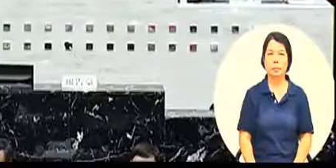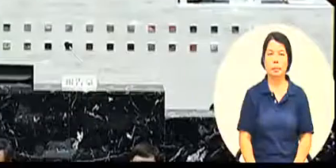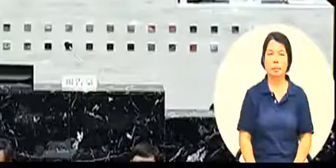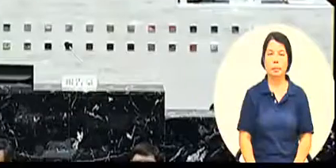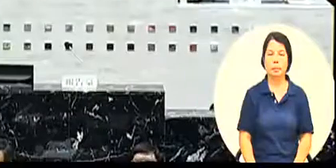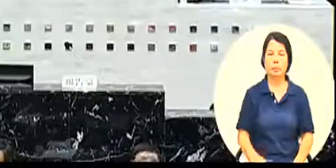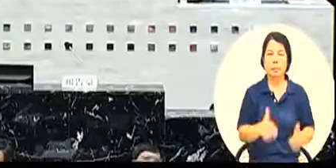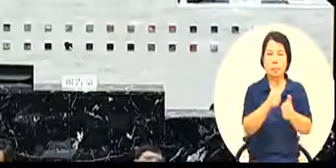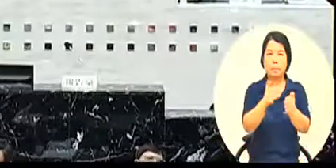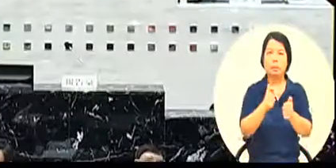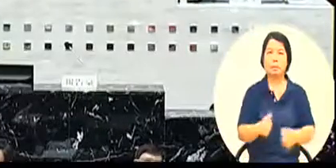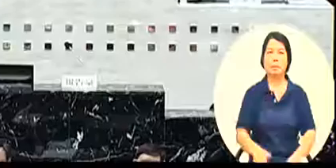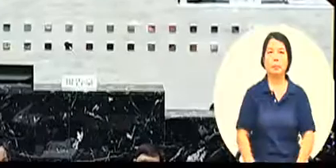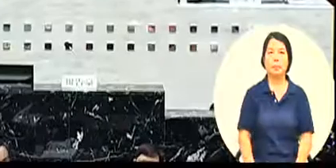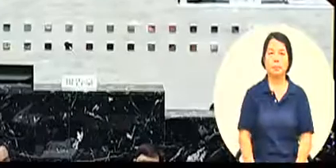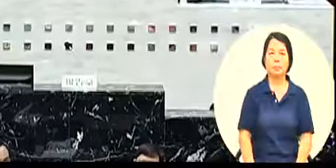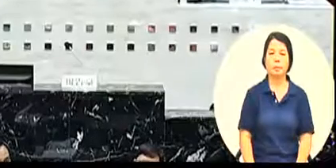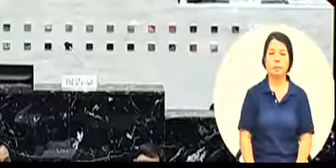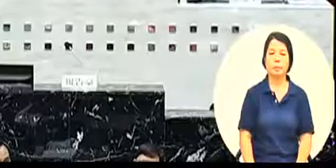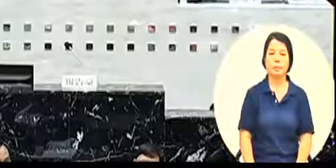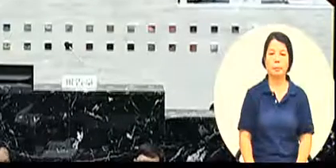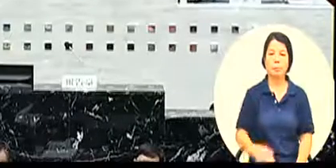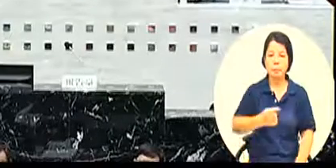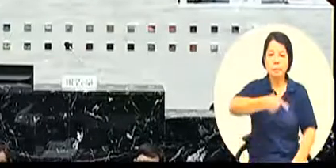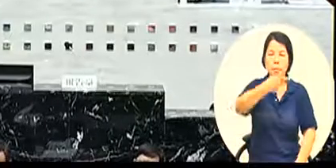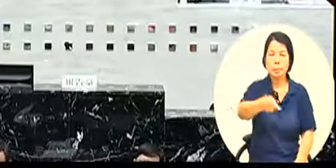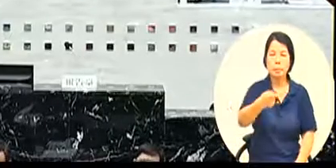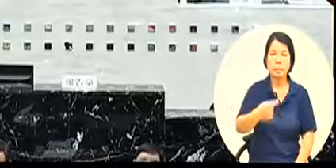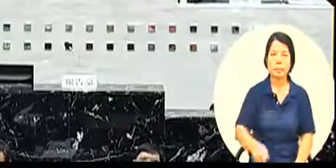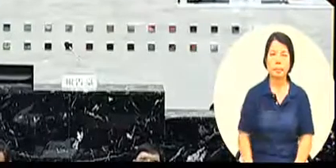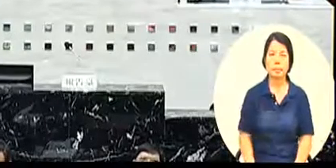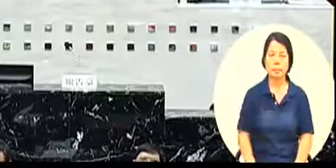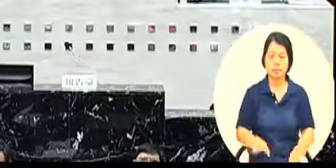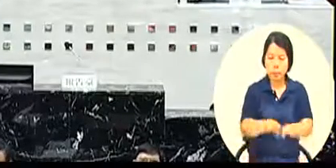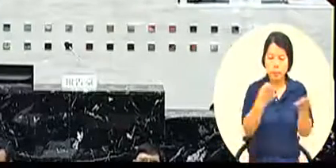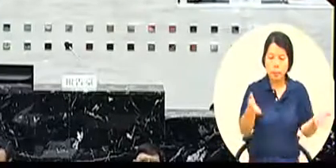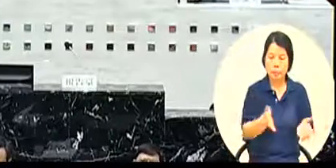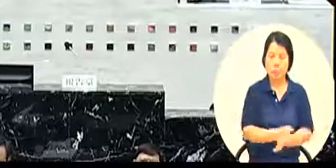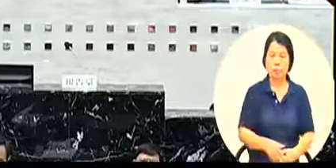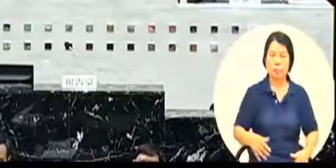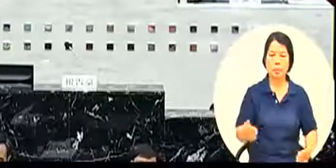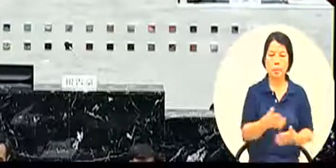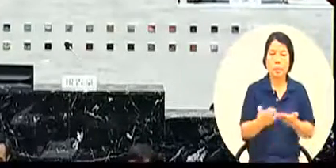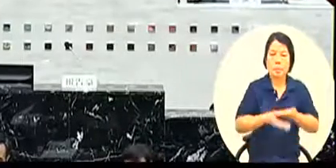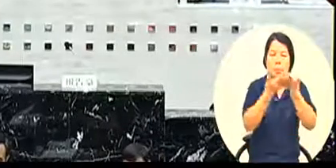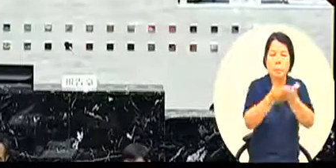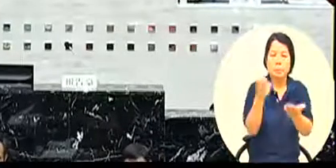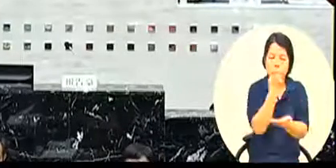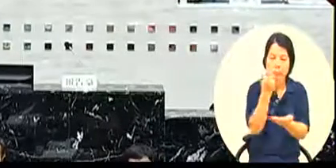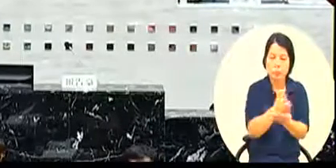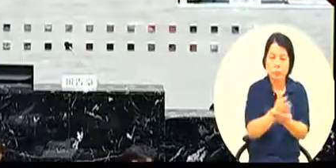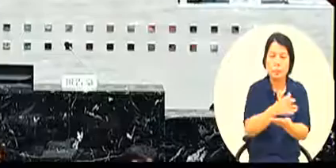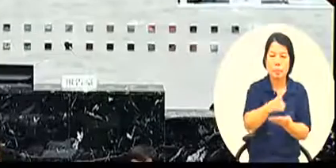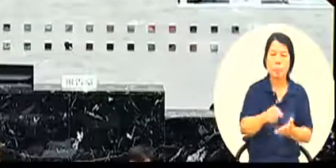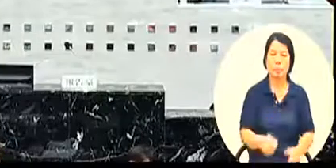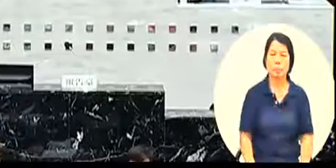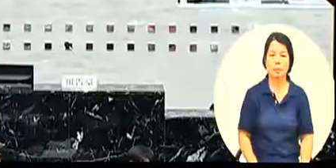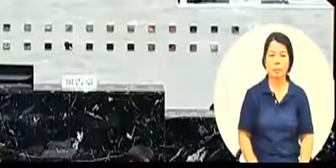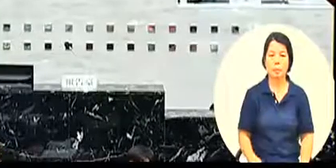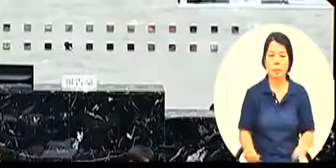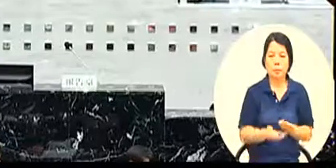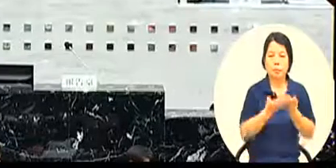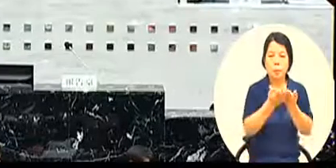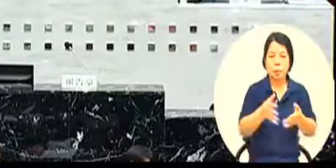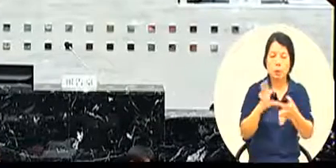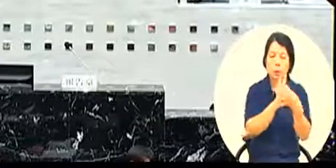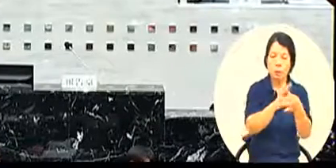好，谢谢。接着我们要开始进行交付审查。那在交付审查的时候，相